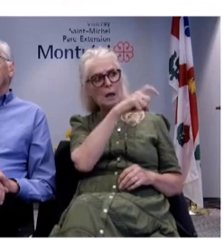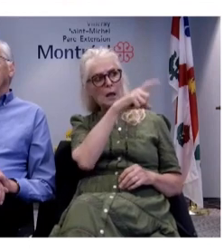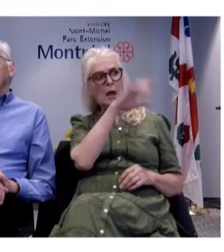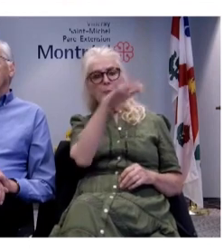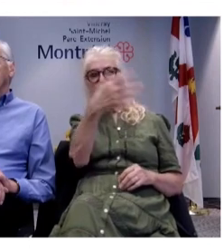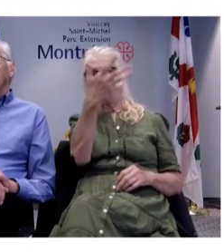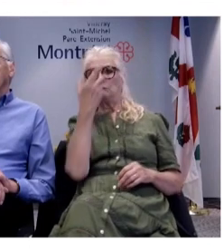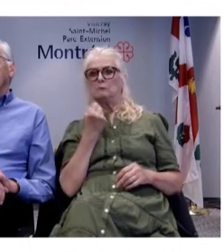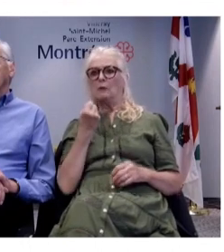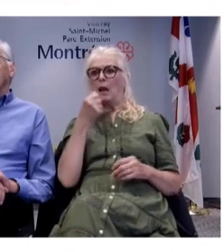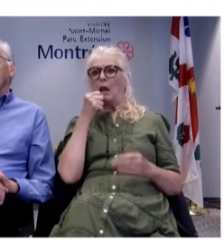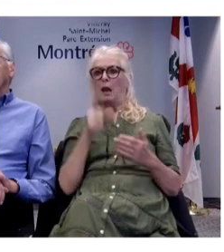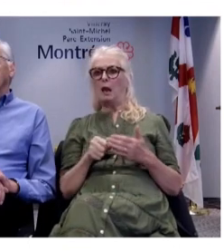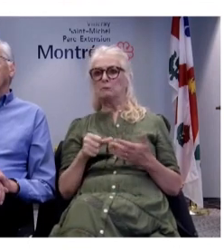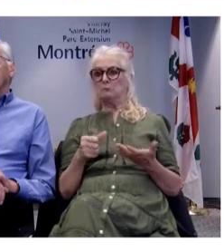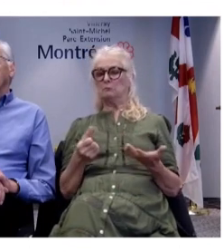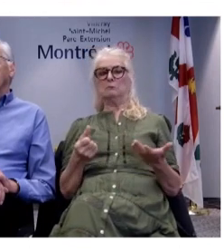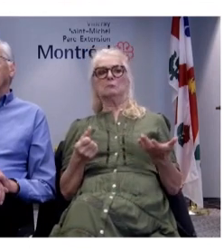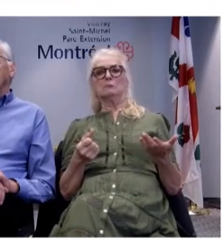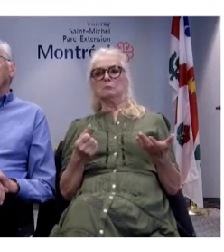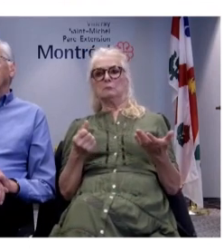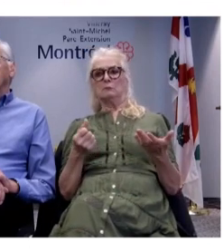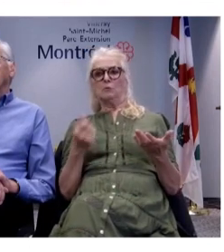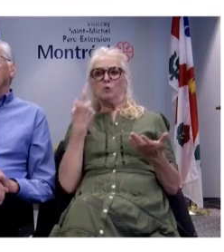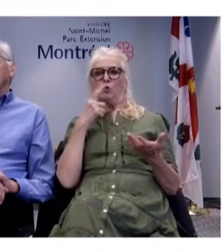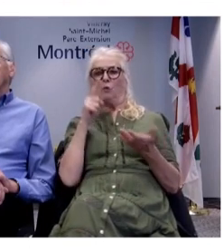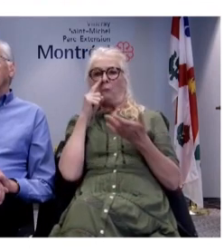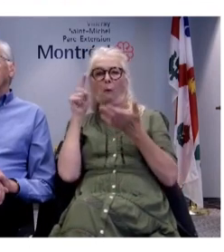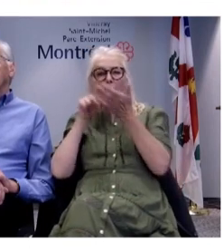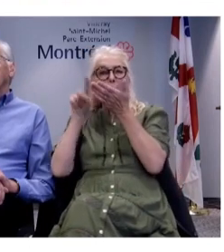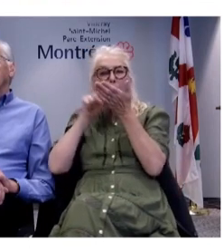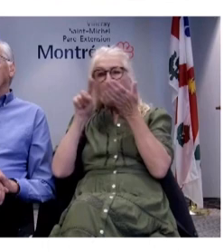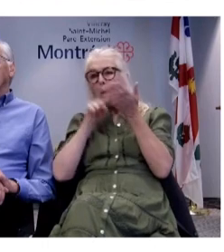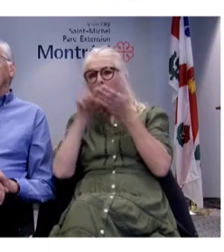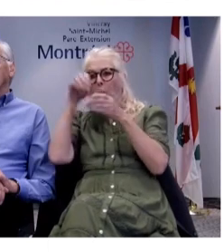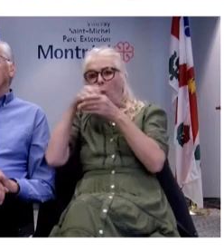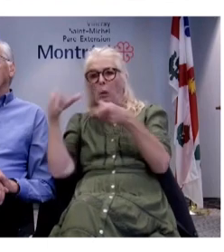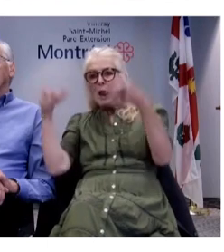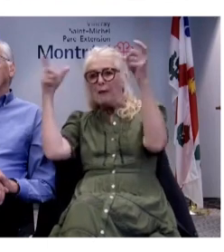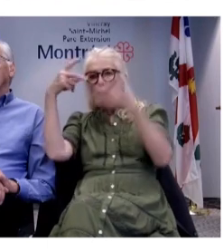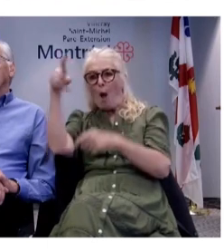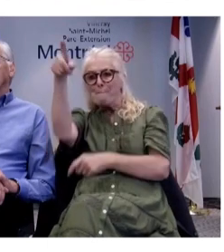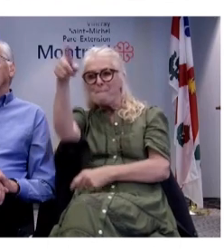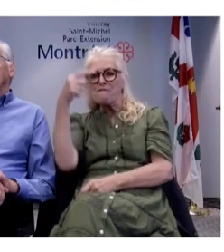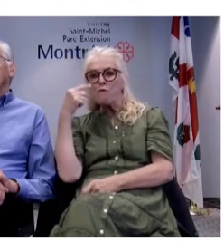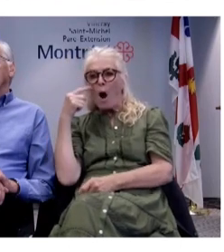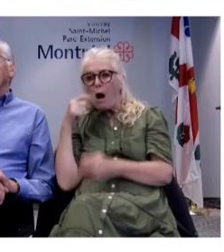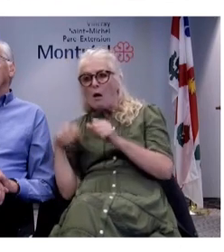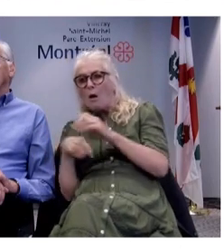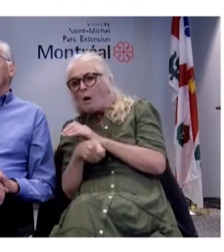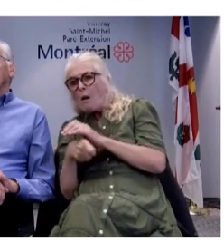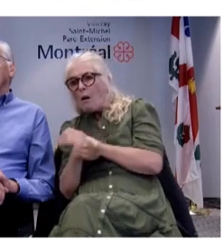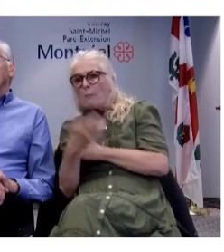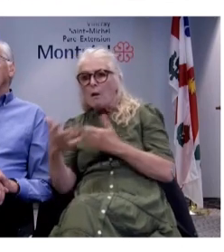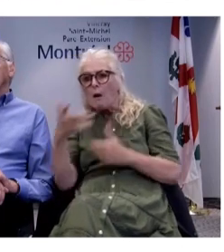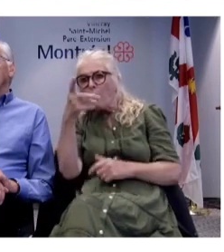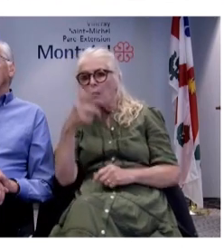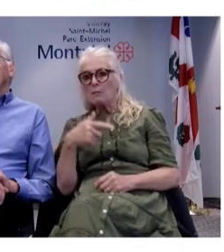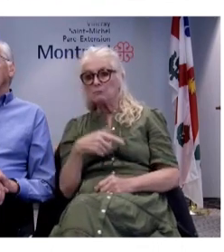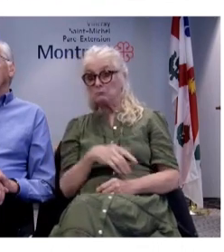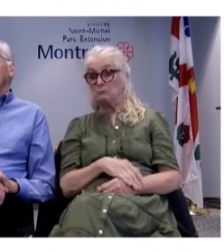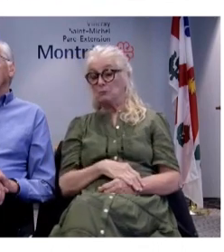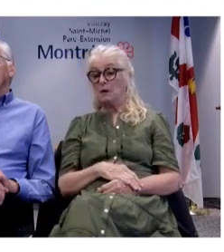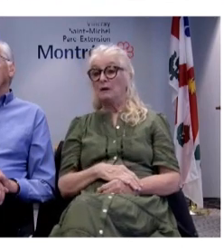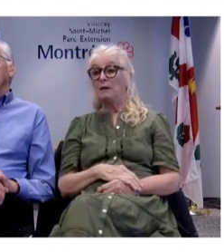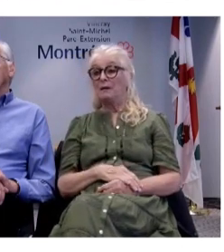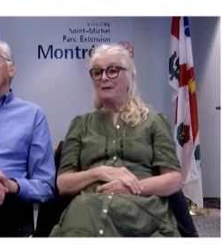vous pouvez sûrement y avoir accès et puis j'aimerais vraiment que qu'on gratte dans l'administration s'il y a pas quelqu'un qui instrumentalise en anglais il y a un bon